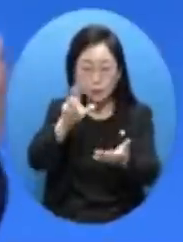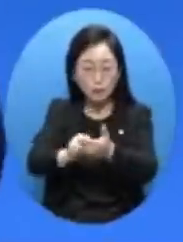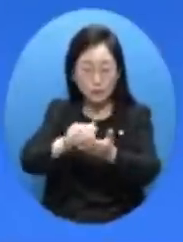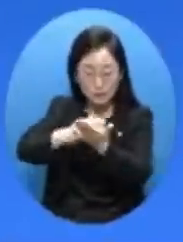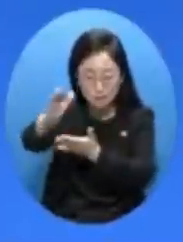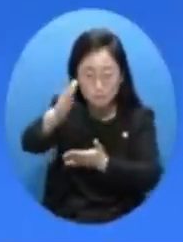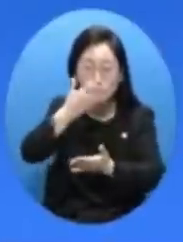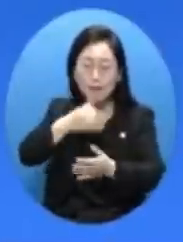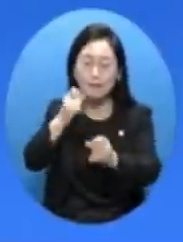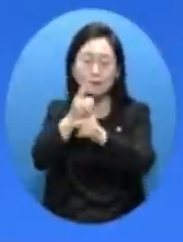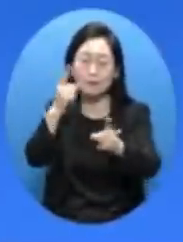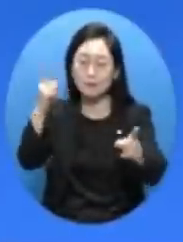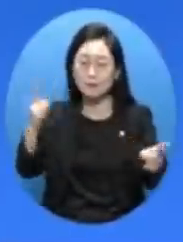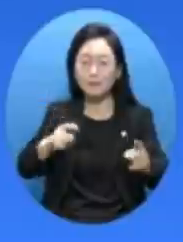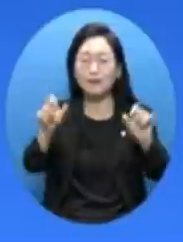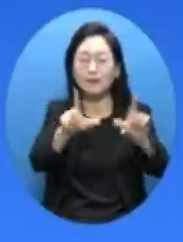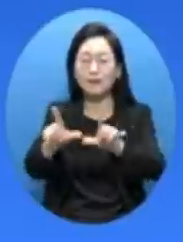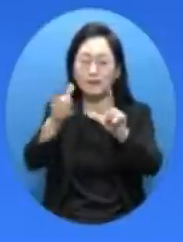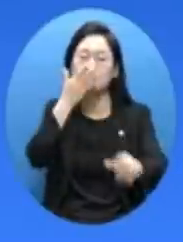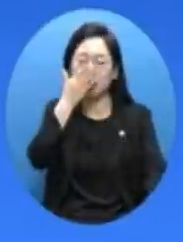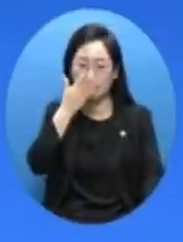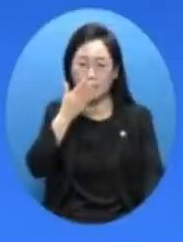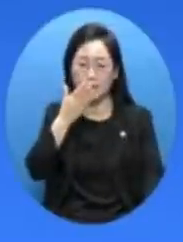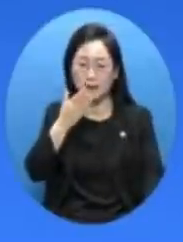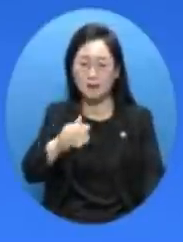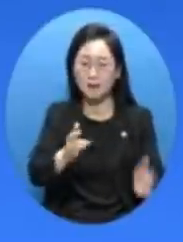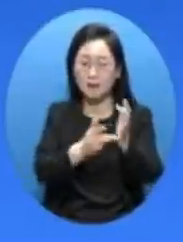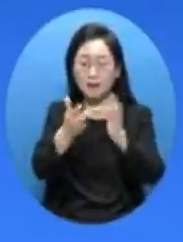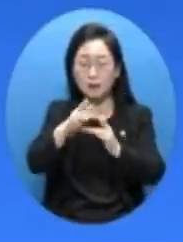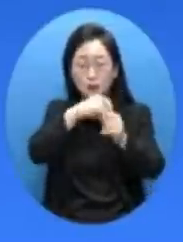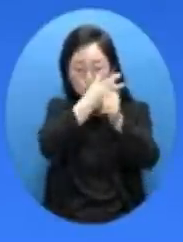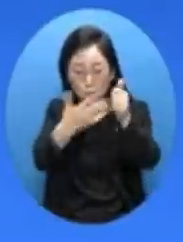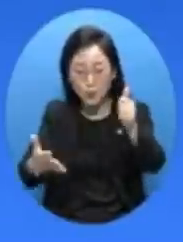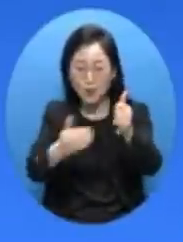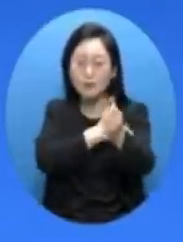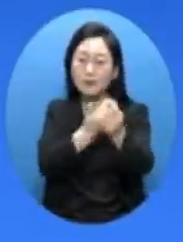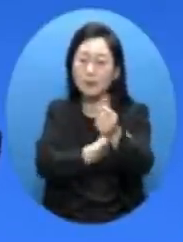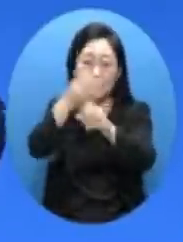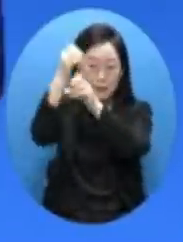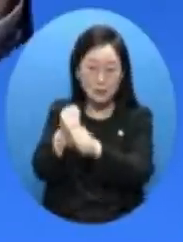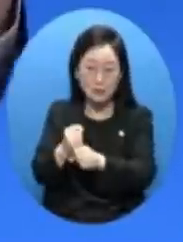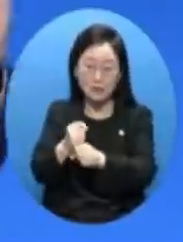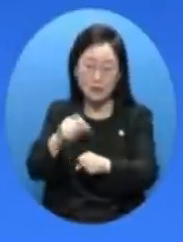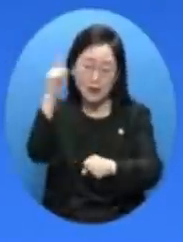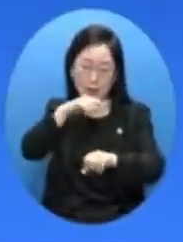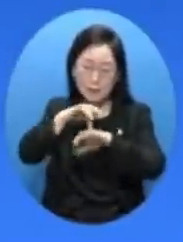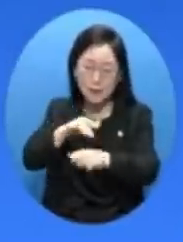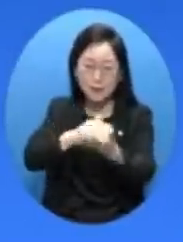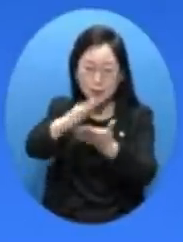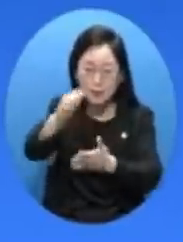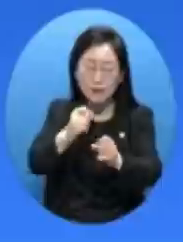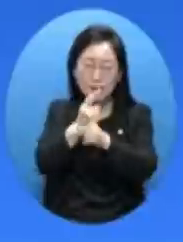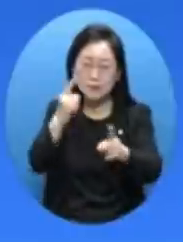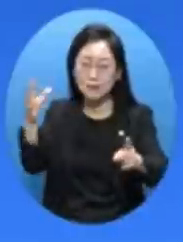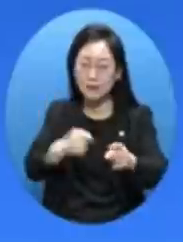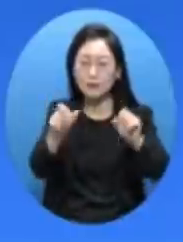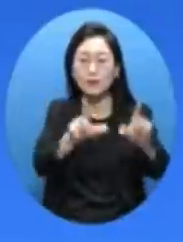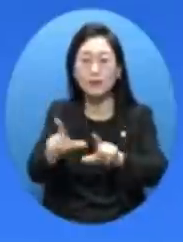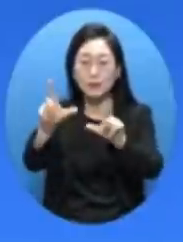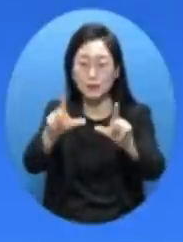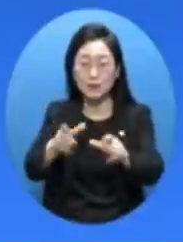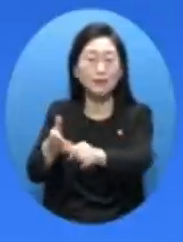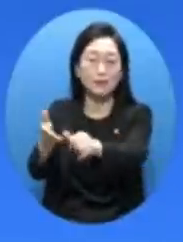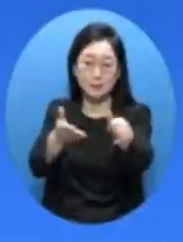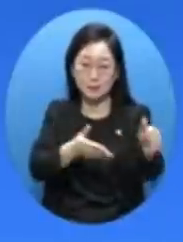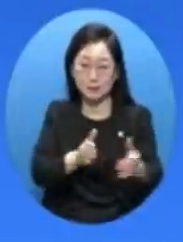물리치고 승리하며 살아가게 될 것입니다. 예수님의 볼에 능력을 의지해서 아코론 사막을 물리치며 승리하는 삶을 살아가는 여러분보다 되기를